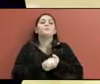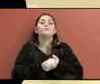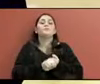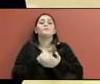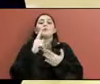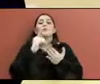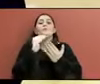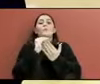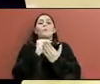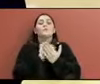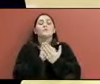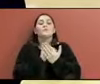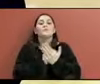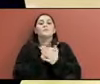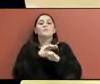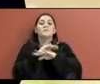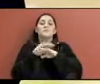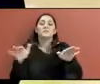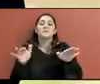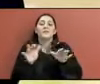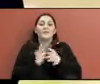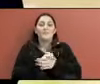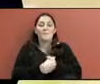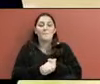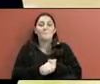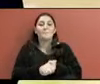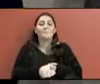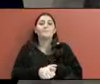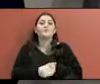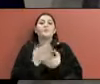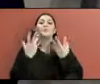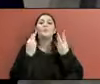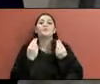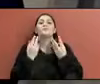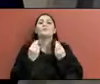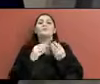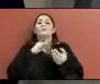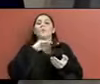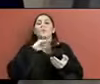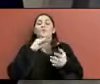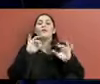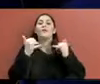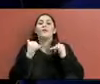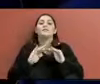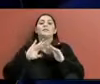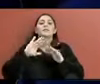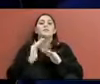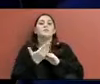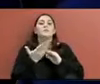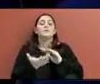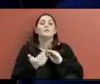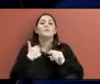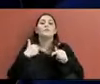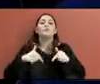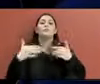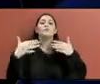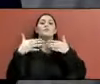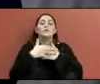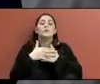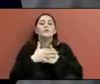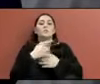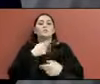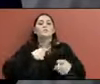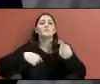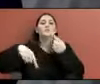bir programımızın da sonuna geldik. Çok güzel, çok dolu dolu geçti. Ben bu akşam bize bu